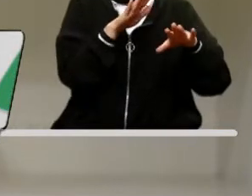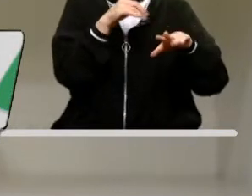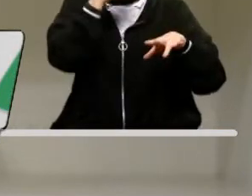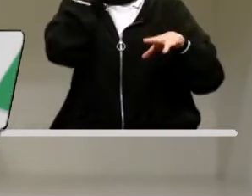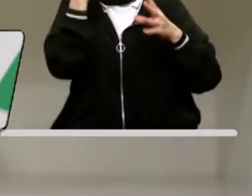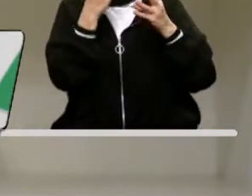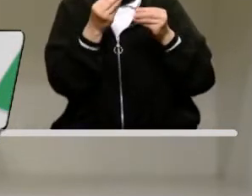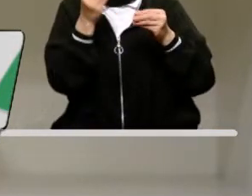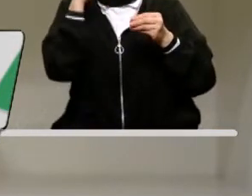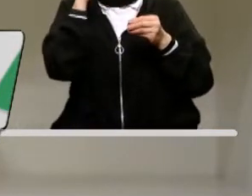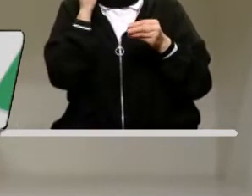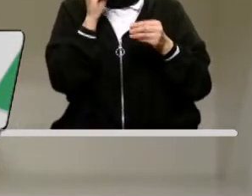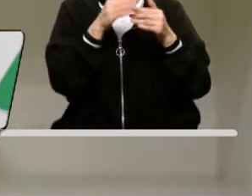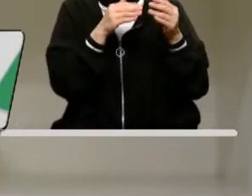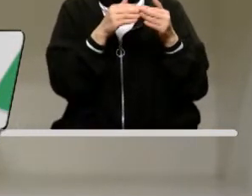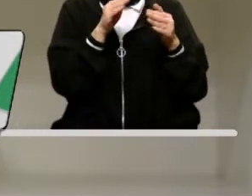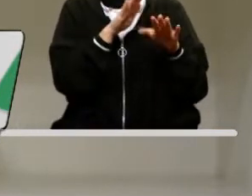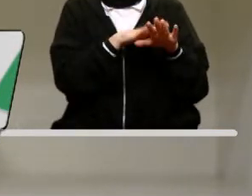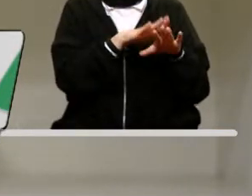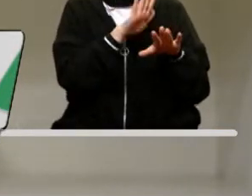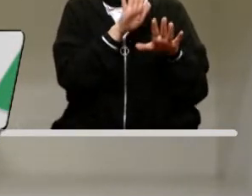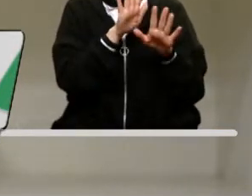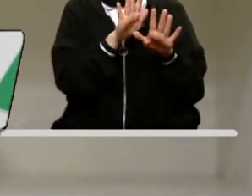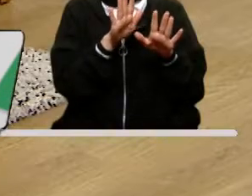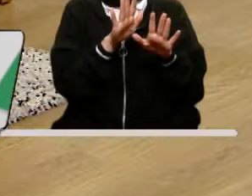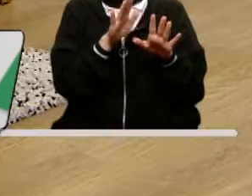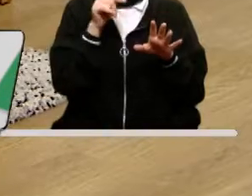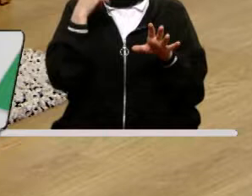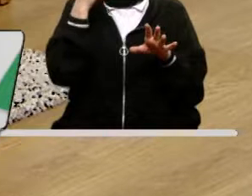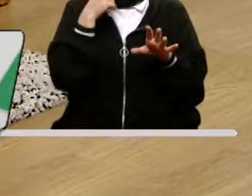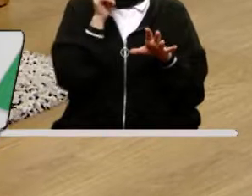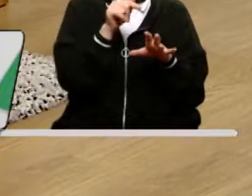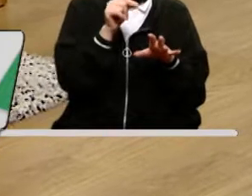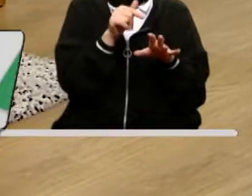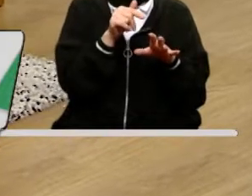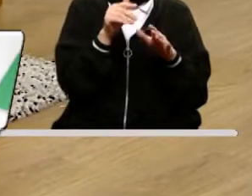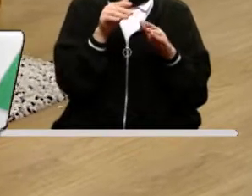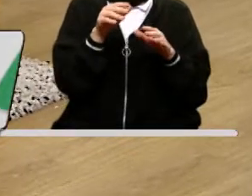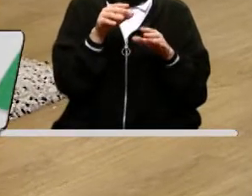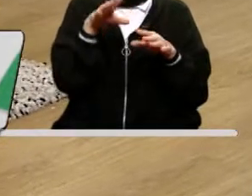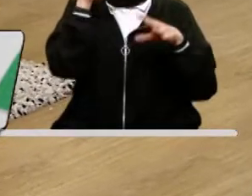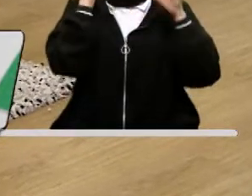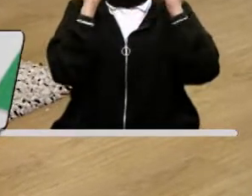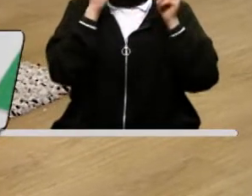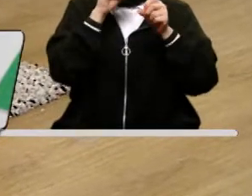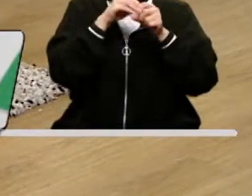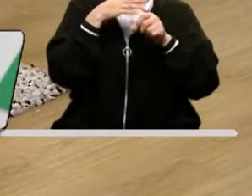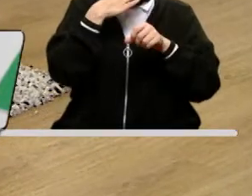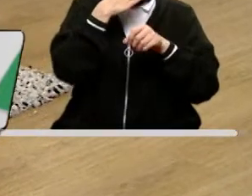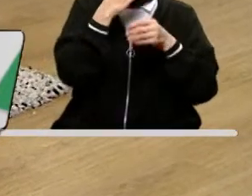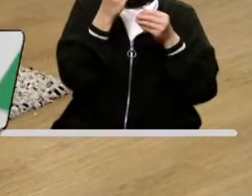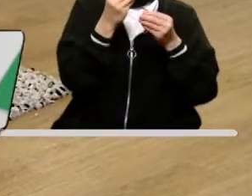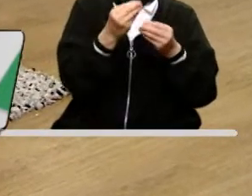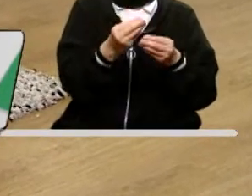kere anlatınca ufak bir deneyimlemek. Bir deneyim yaptır. Kesinlikle. Çünkü cız yapma deyince çocuğun kafasında bir cız yapma var ama ne bu cız bu?